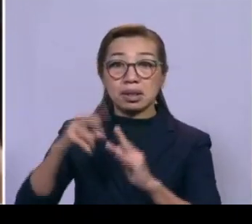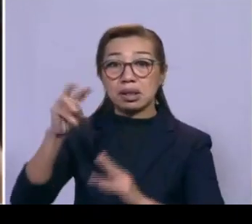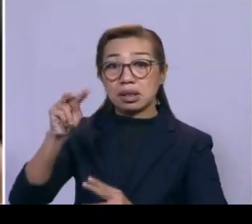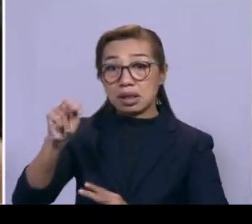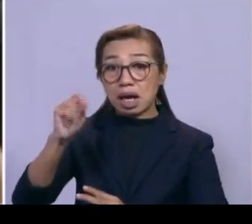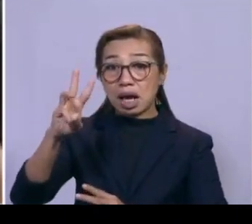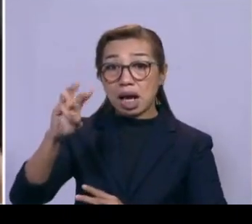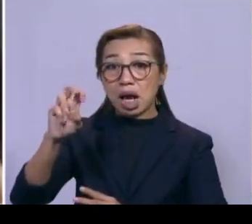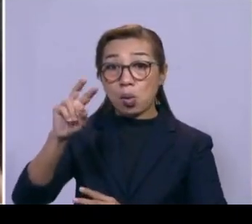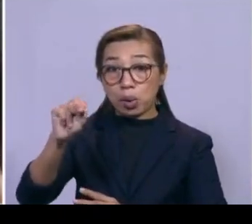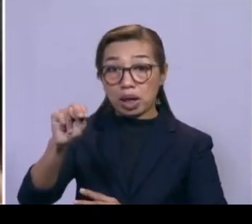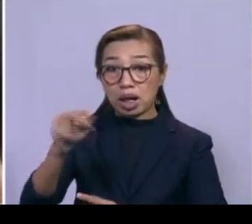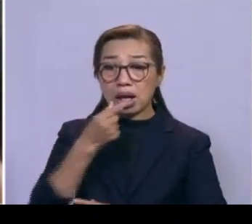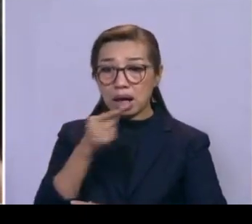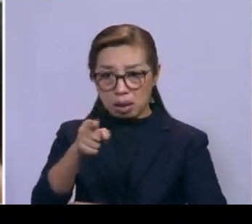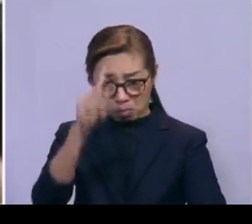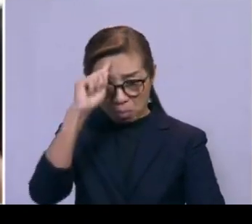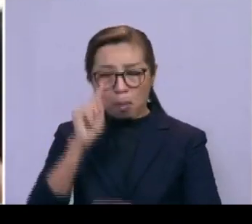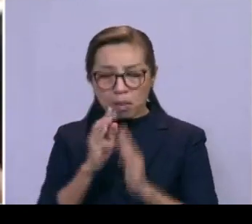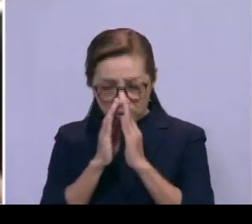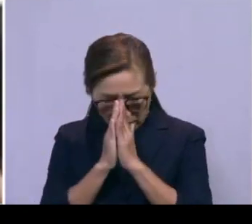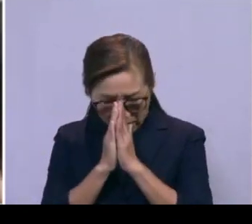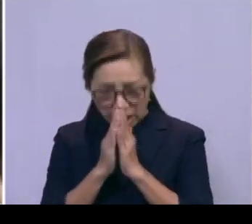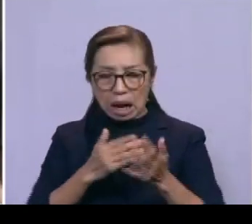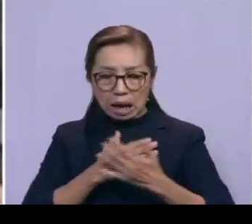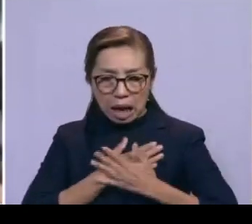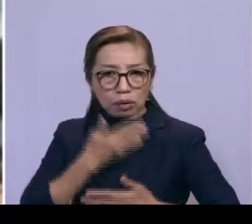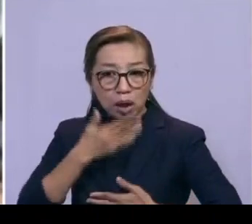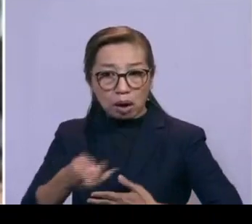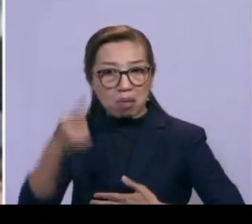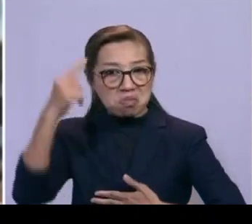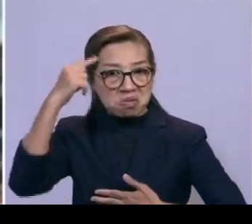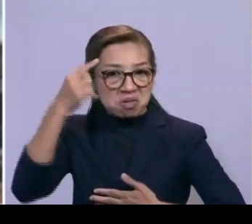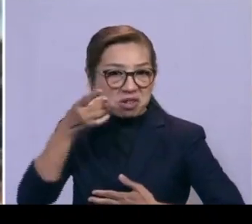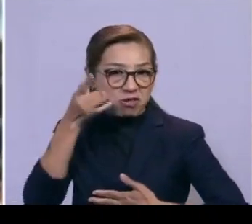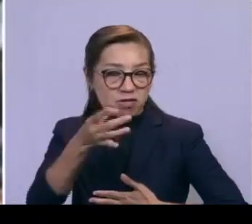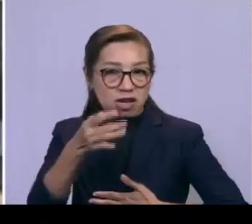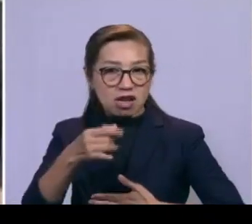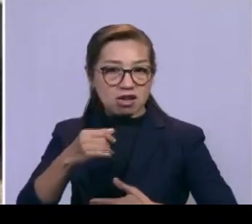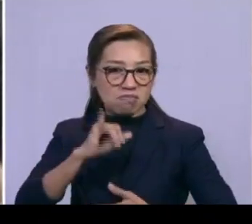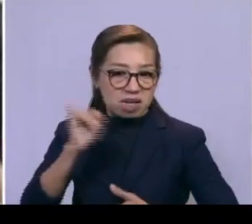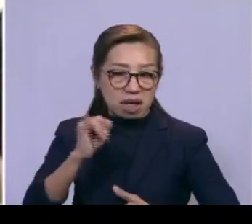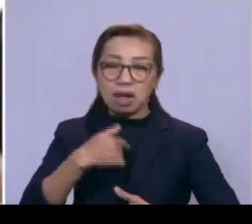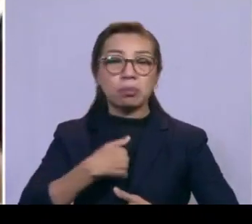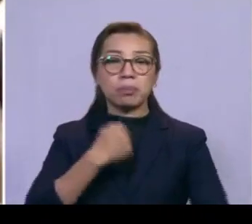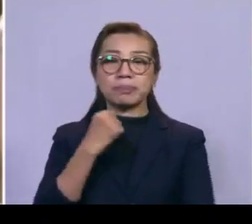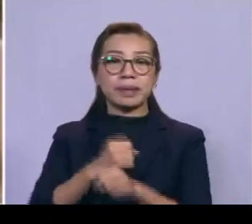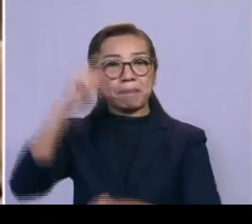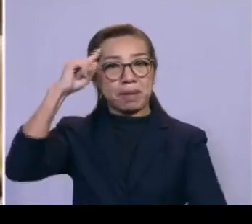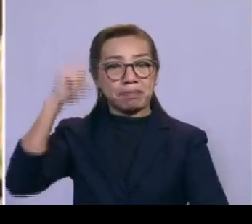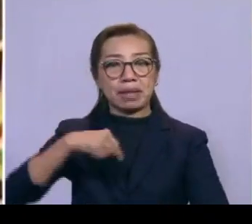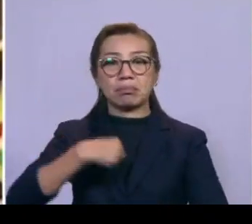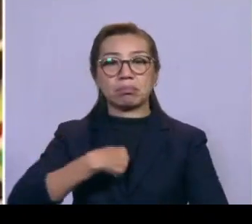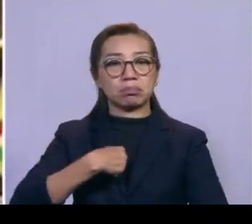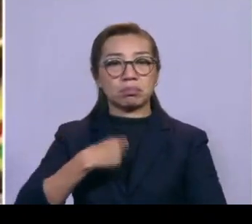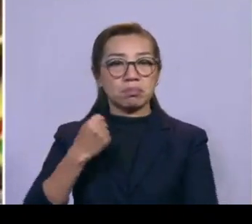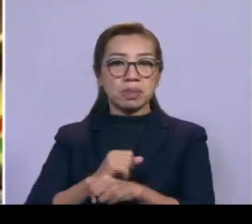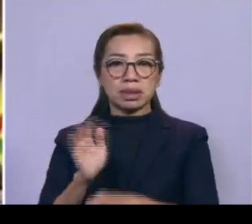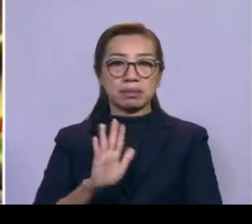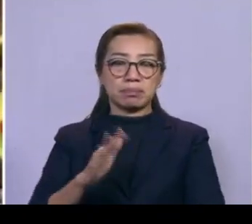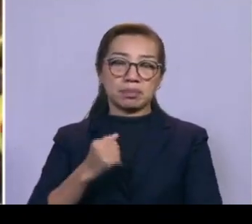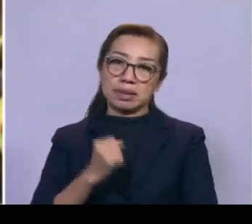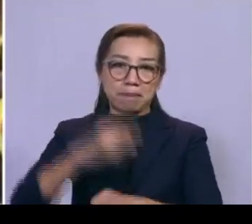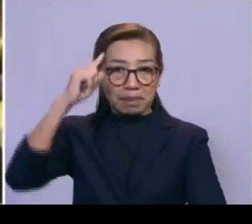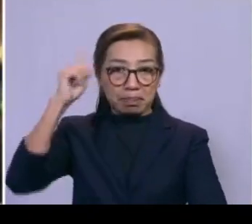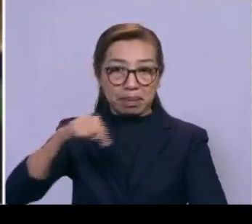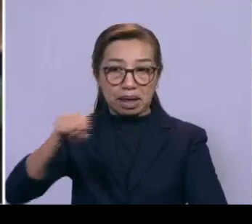พมาตลอดนะครับแล้วเรื่องหลอดเนี่ยผมไม่เหิมเกิมคิดทั่วแบบนี้หรอกครับนะครับทำไม่เป็นนะครับคนอย่างผมทำไม่เป็นหลอกนะครับ